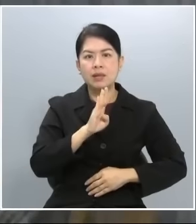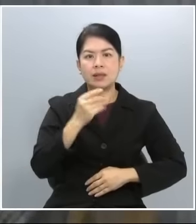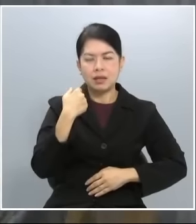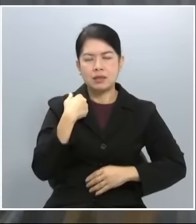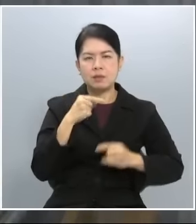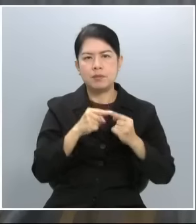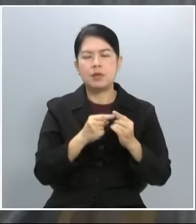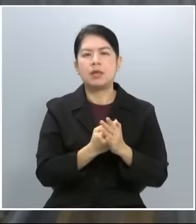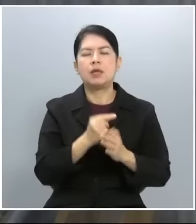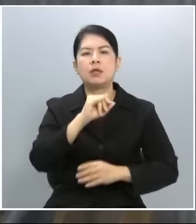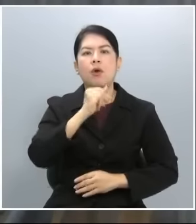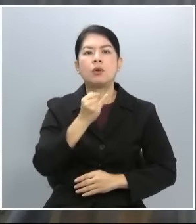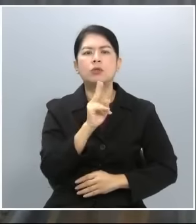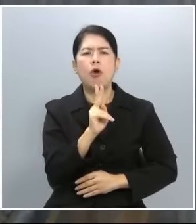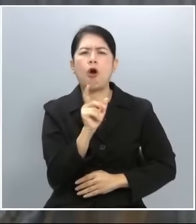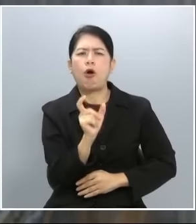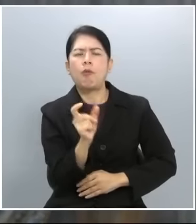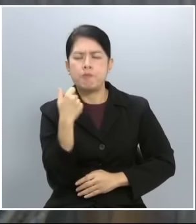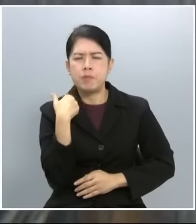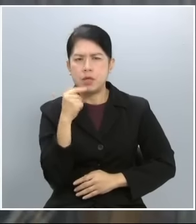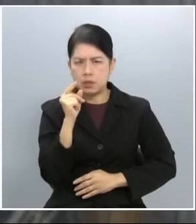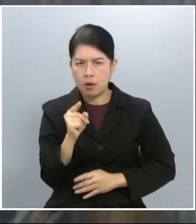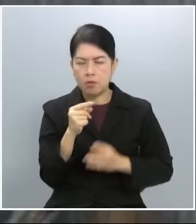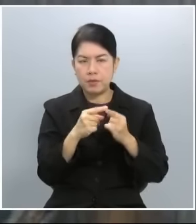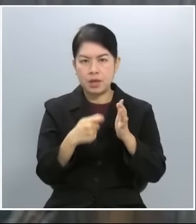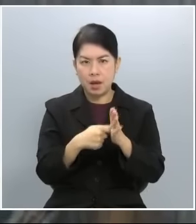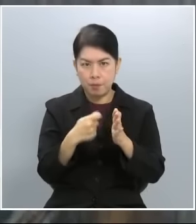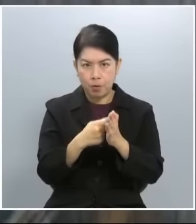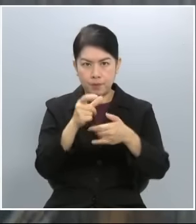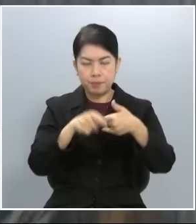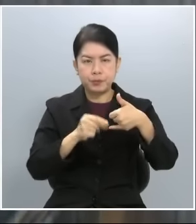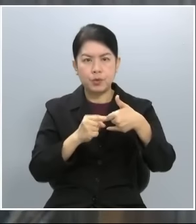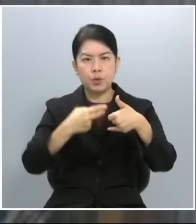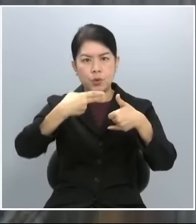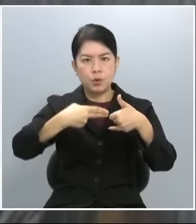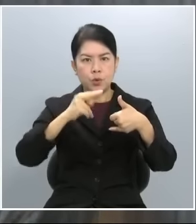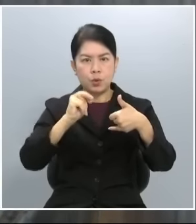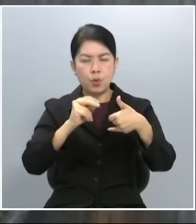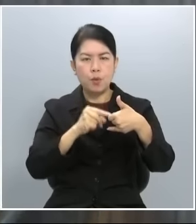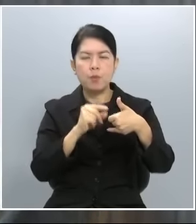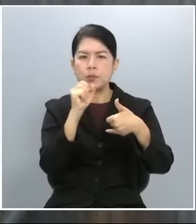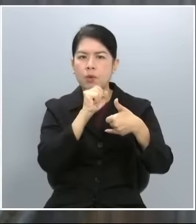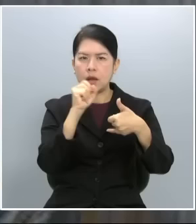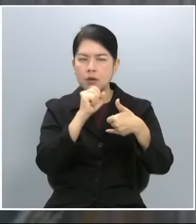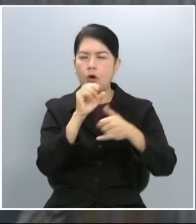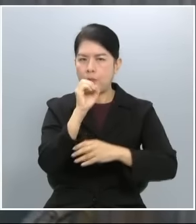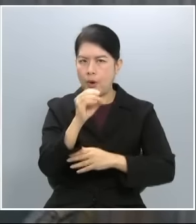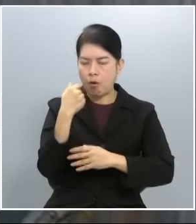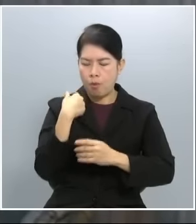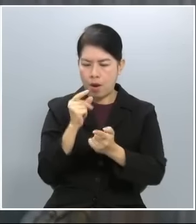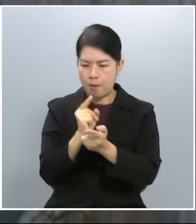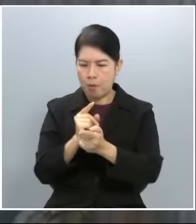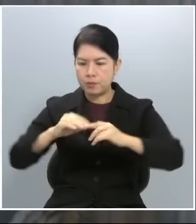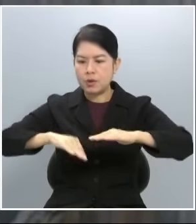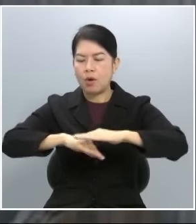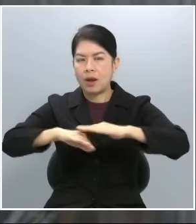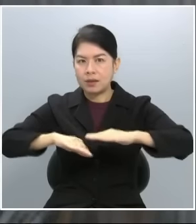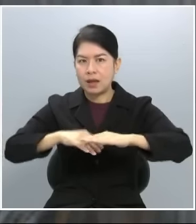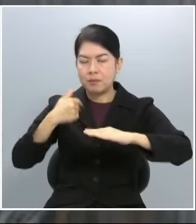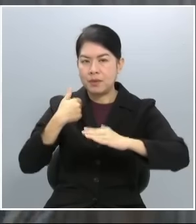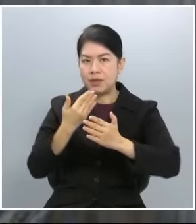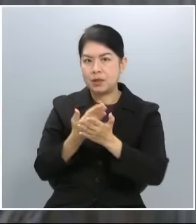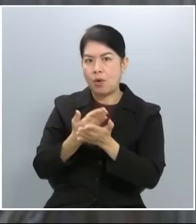มันต้องมีที่มาที่ไปคุณหนุ่มกลาพร้อมกับคุณเดชาระบุว่าพบหลักฐานการโอนเงินจากบัญชีห้